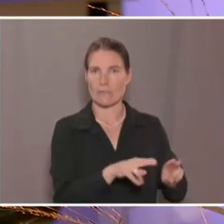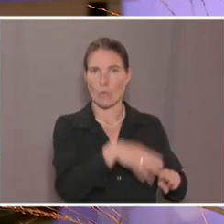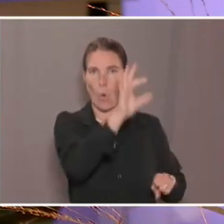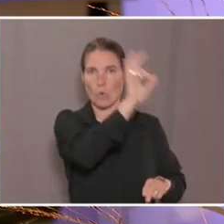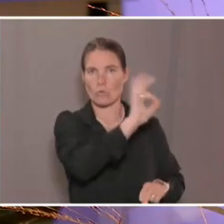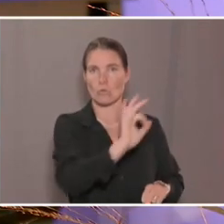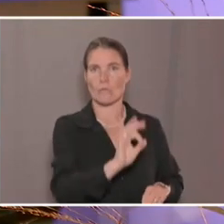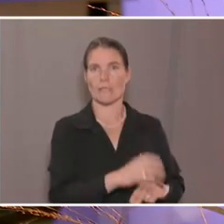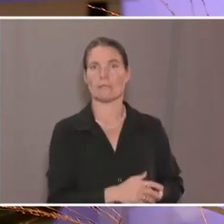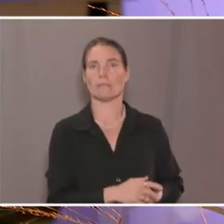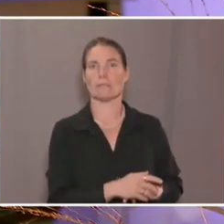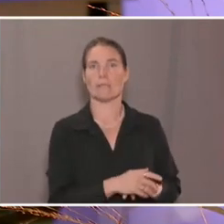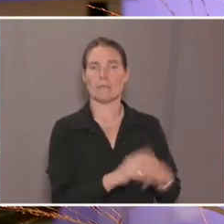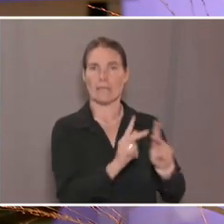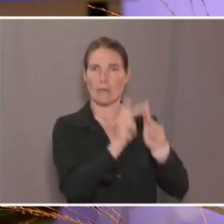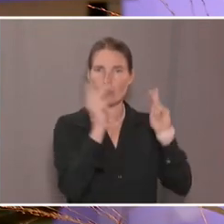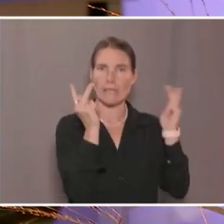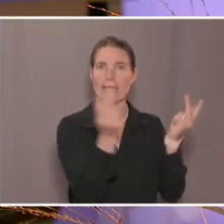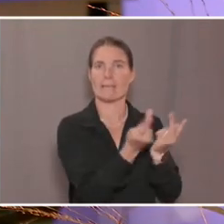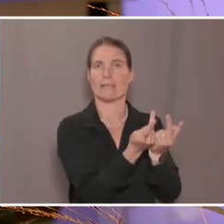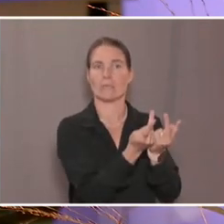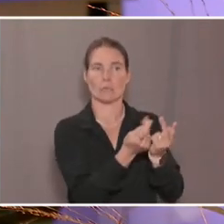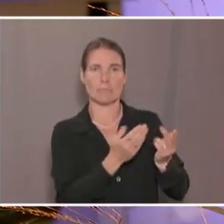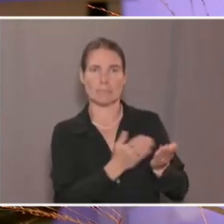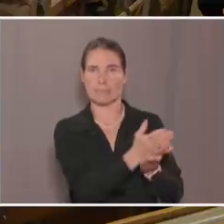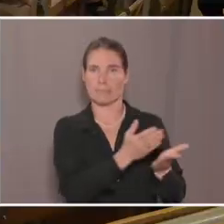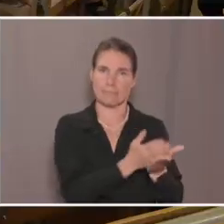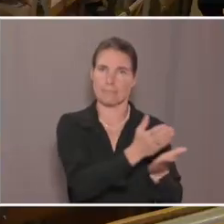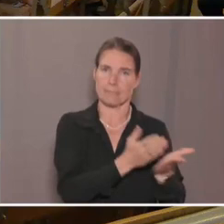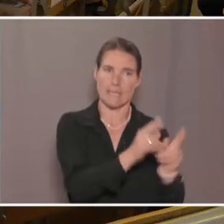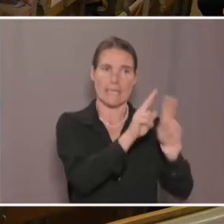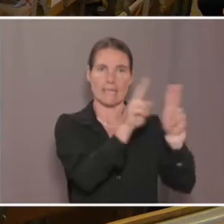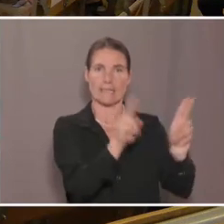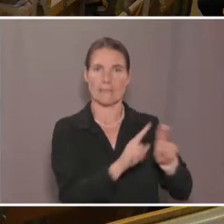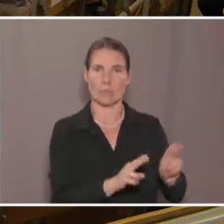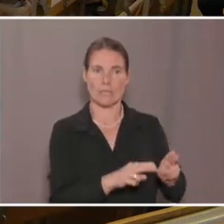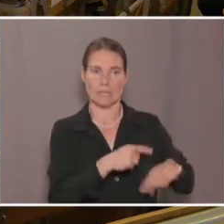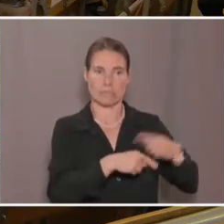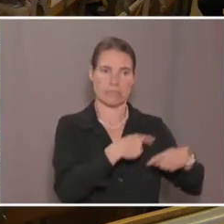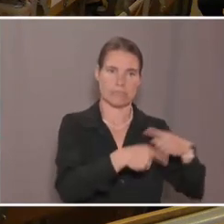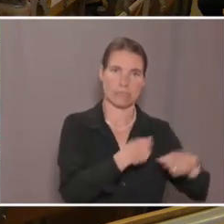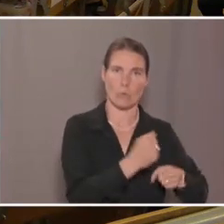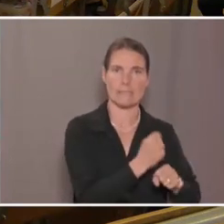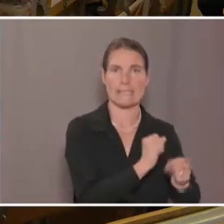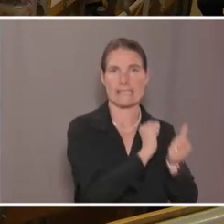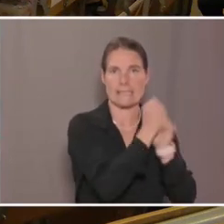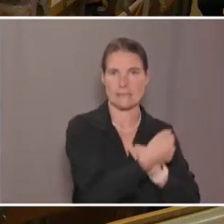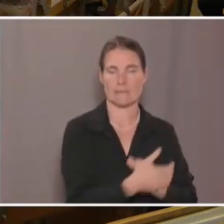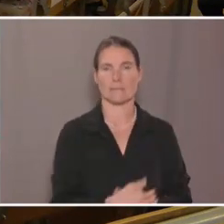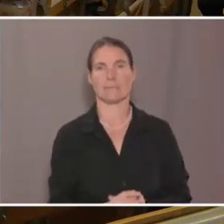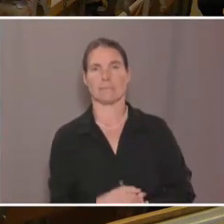Deutschen Hochschulrektorenkonferenz und setzt konsequent die Internationalisierungsstrategie um. Neben den